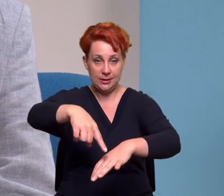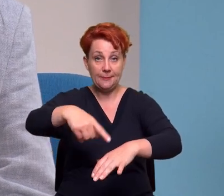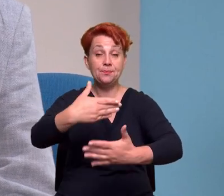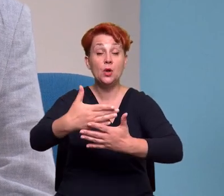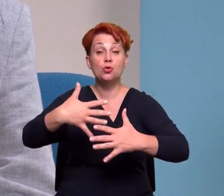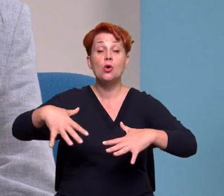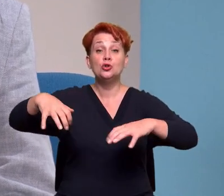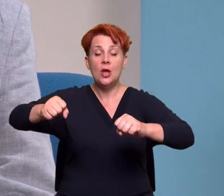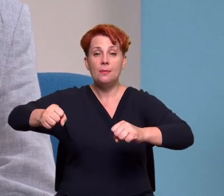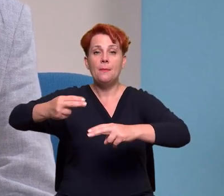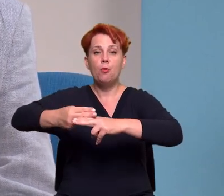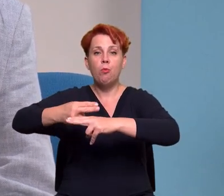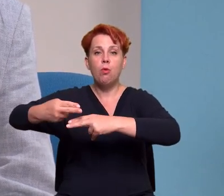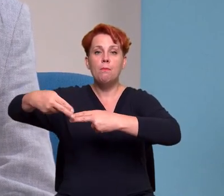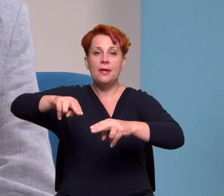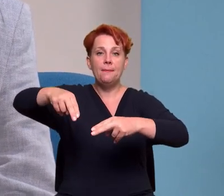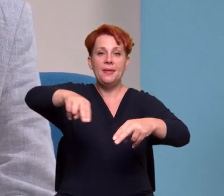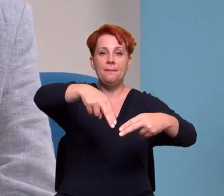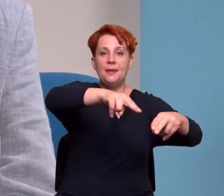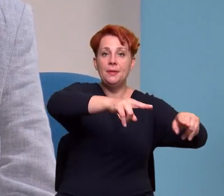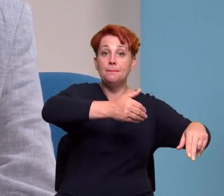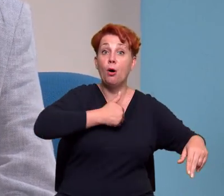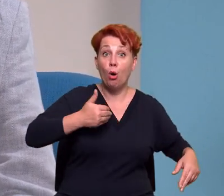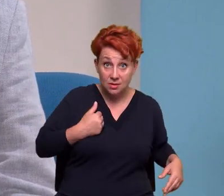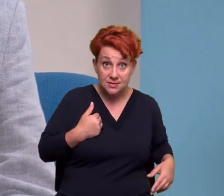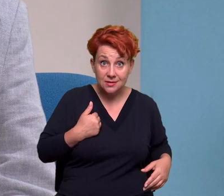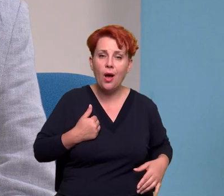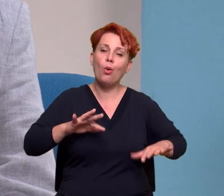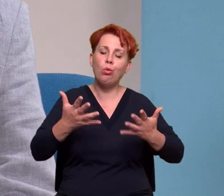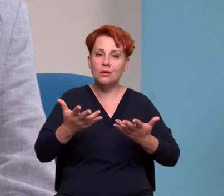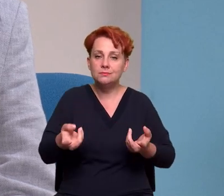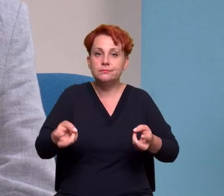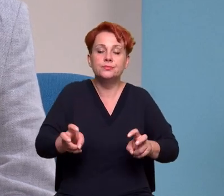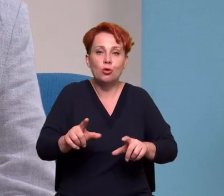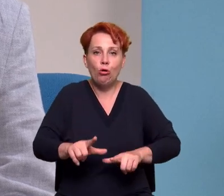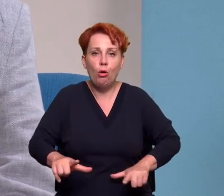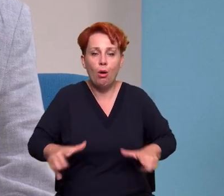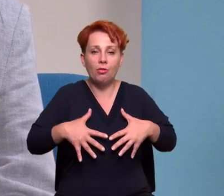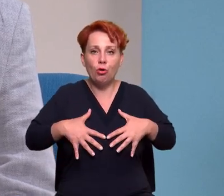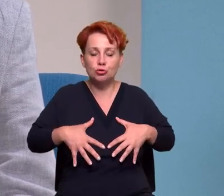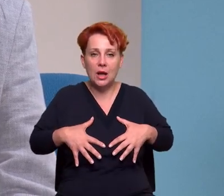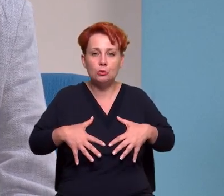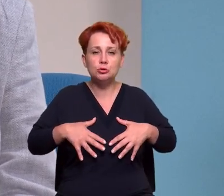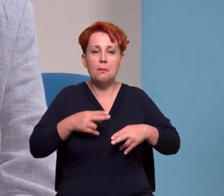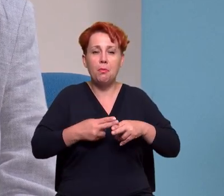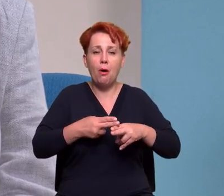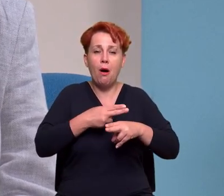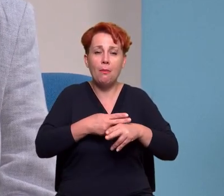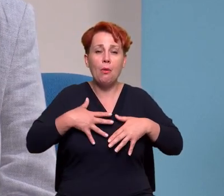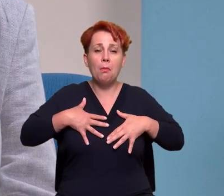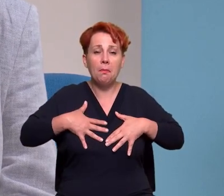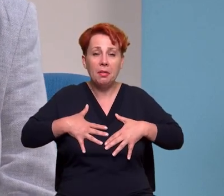odzyskiwanie terenów, to znaczy budowanie lokalnej tożsamości, było bardzo mozolne